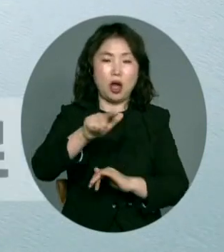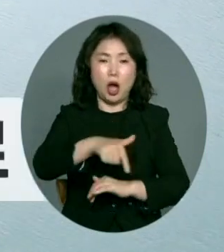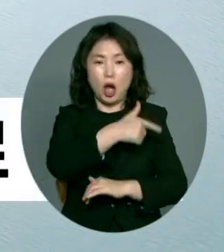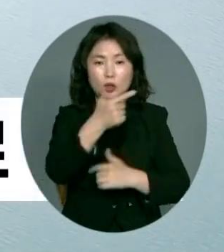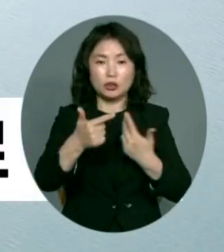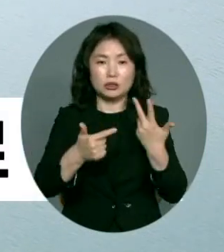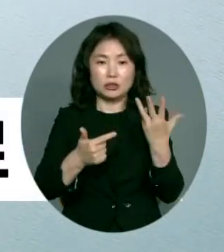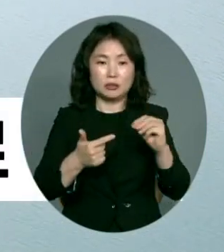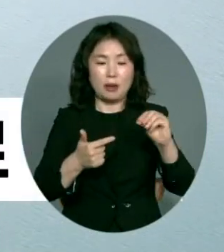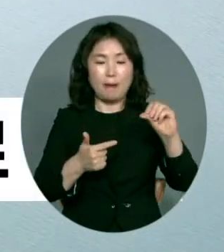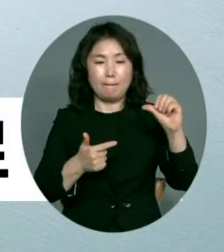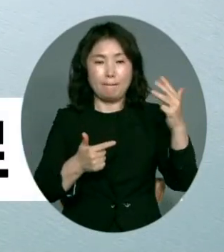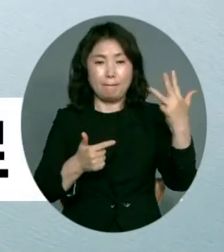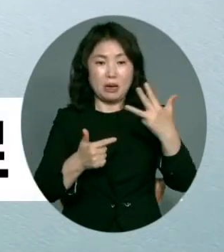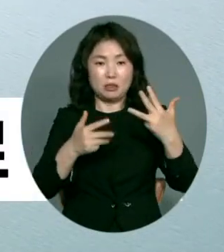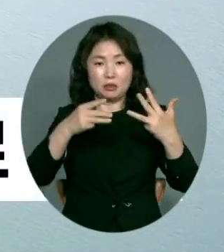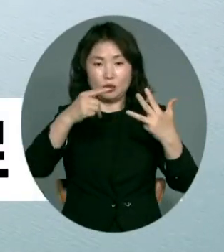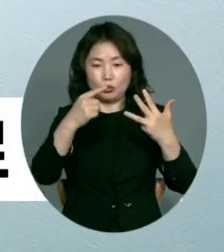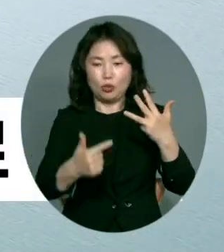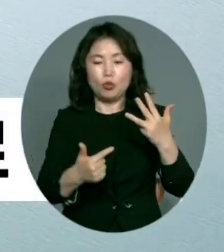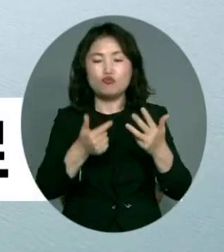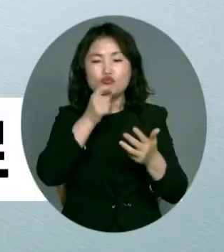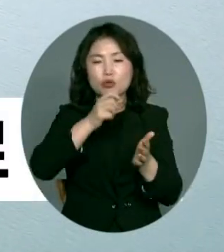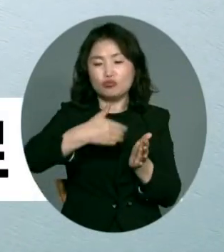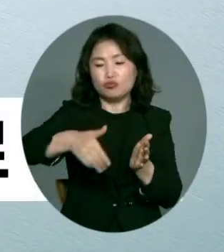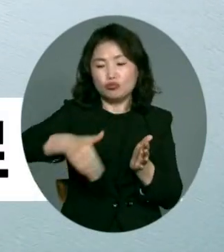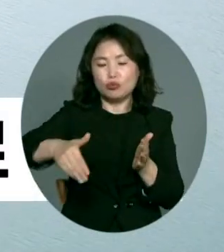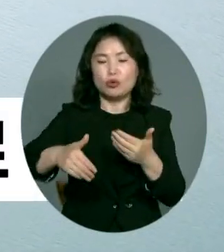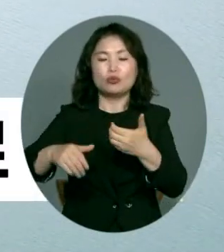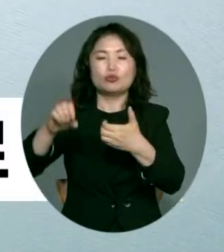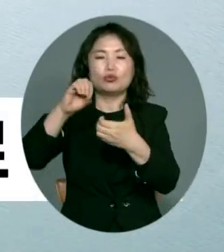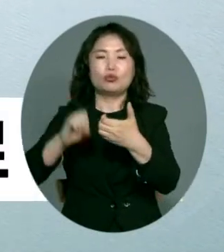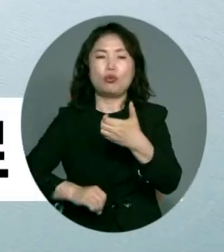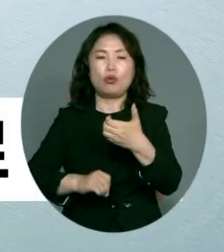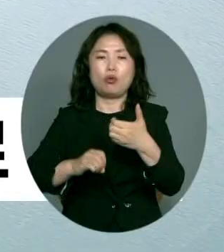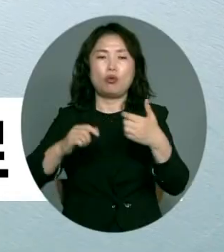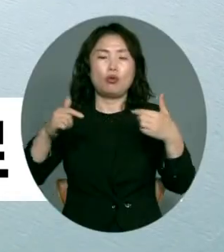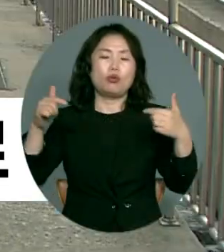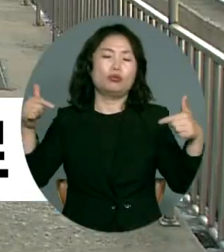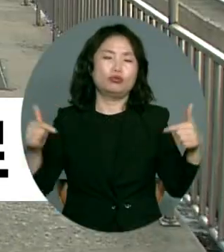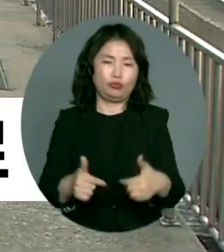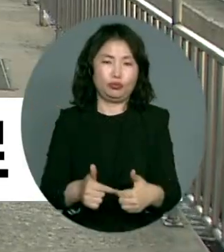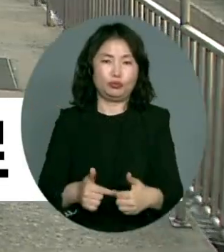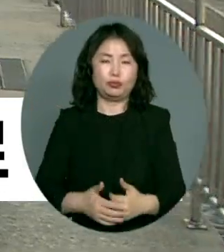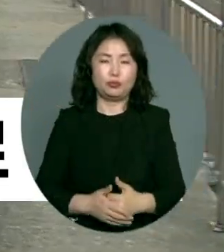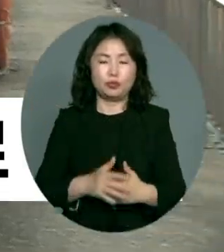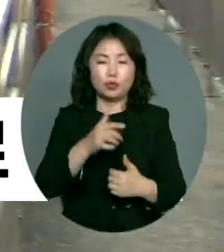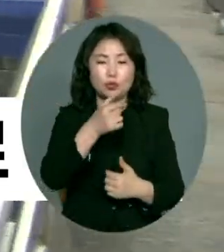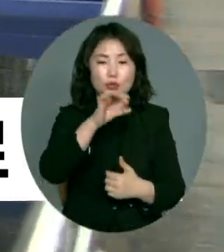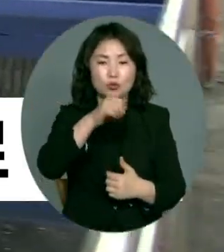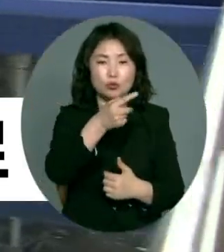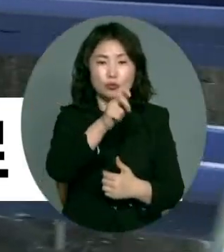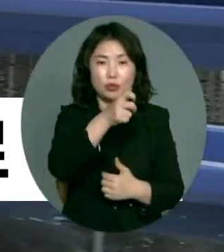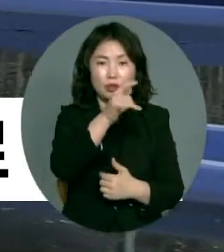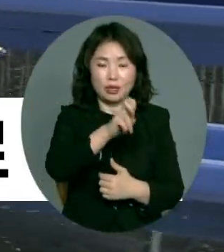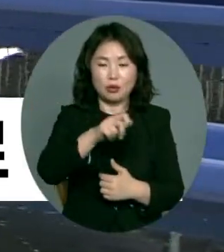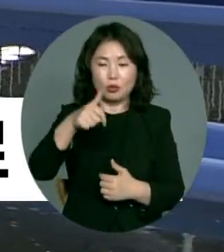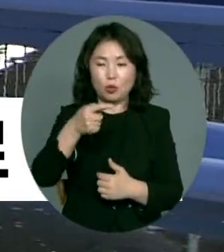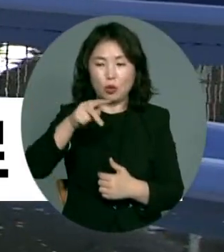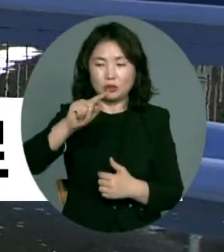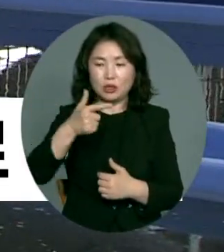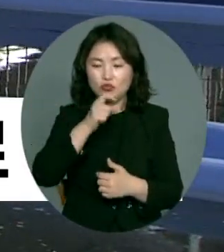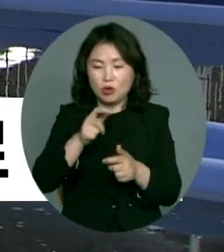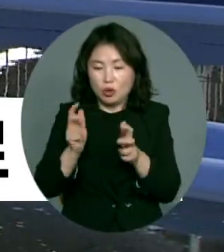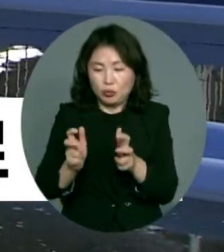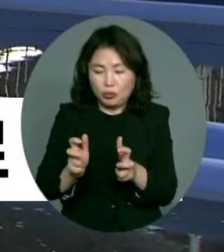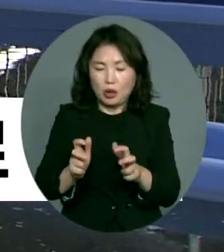7만 8천 톤씩 하천으로 내려보내던 물은 이미 90% 가까이 줄였습니다. 운문댐은 고산 정수장을 통해